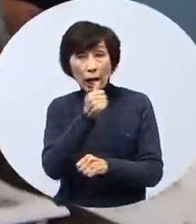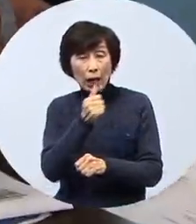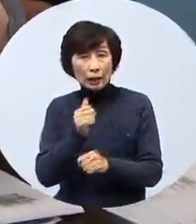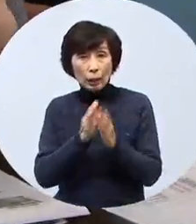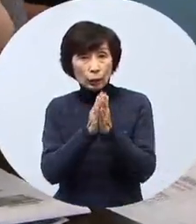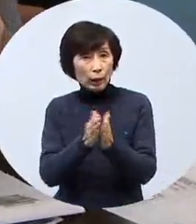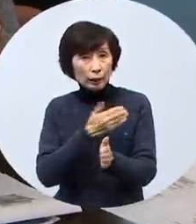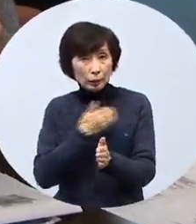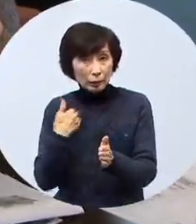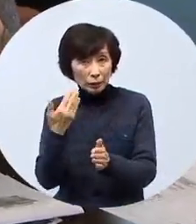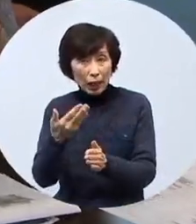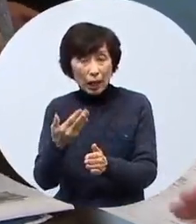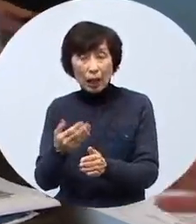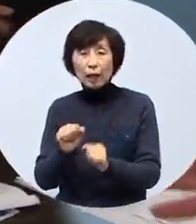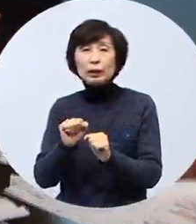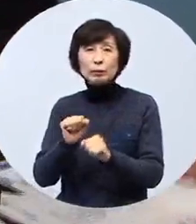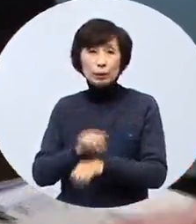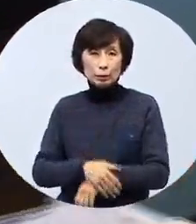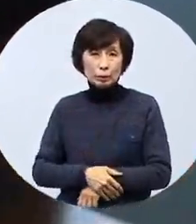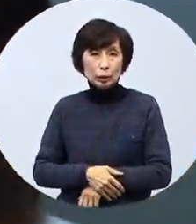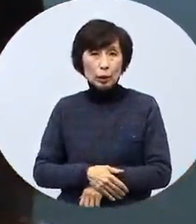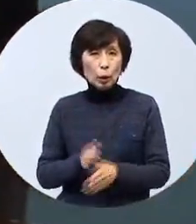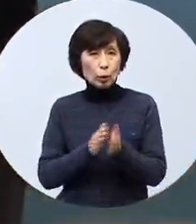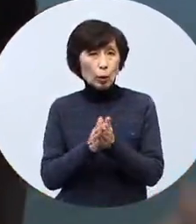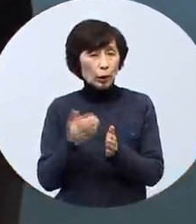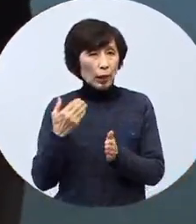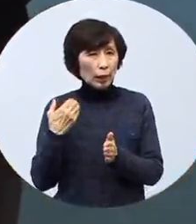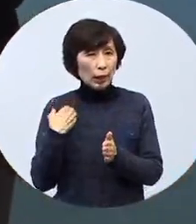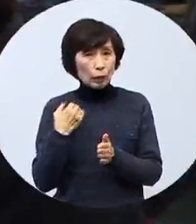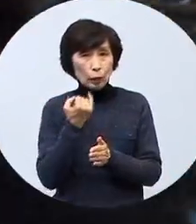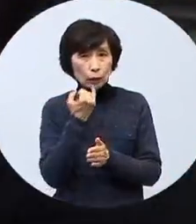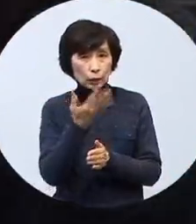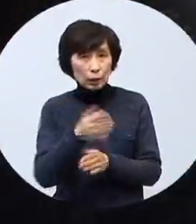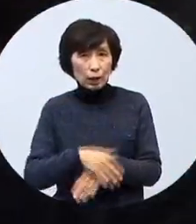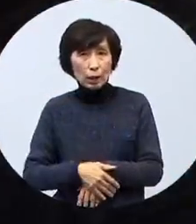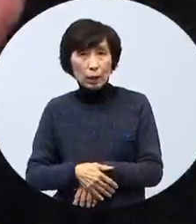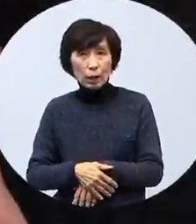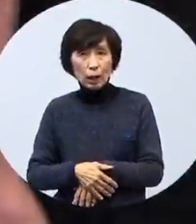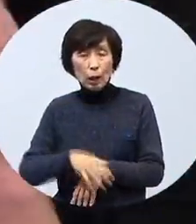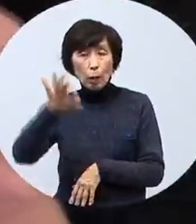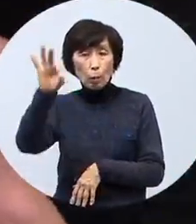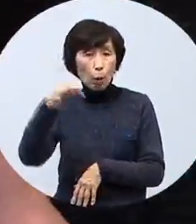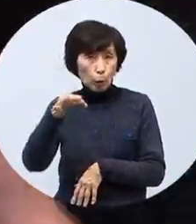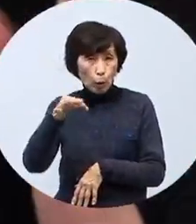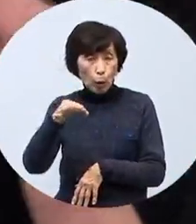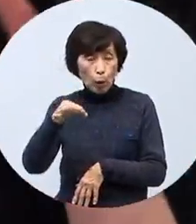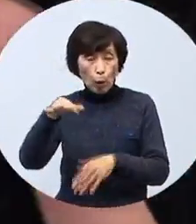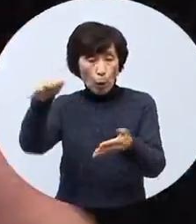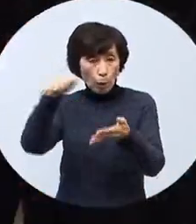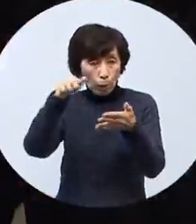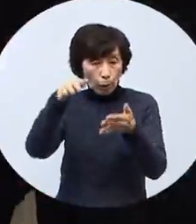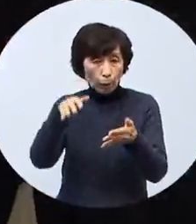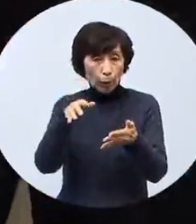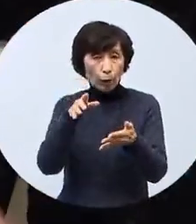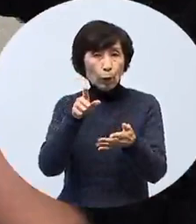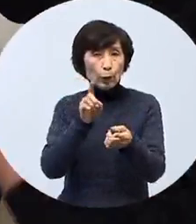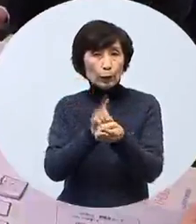内、はい、じゃあ案内します。 トイレでいいですか？ はい、物品備蓄とか外からの対応します